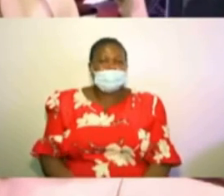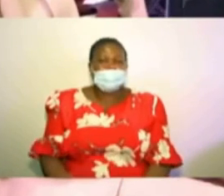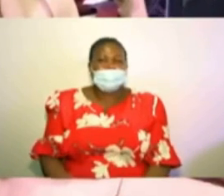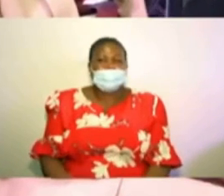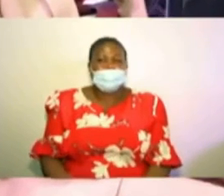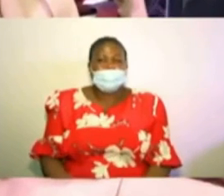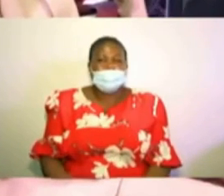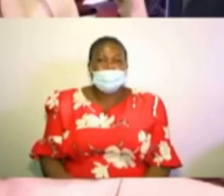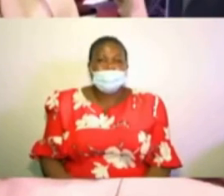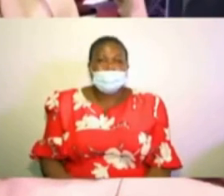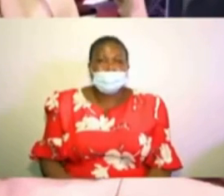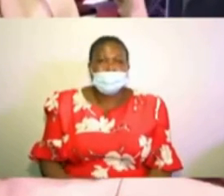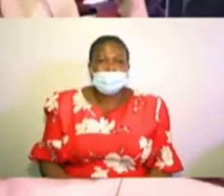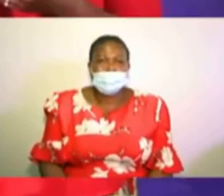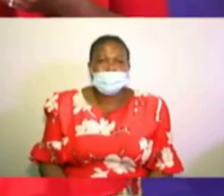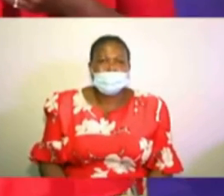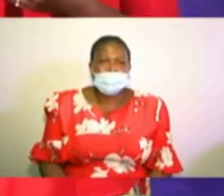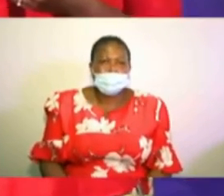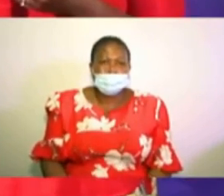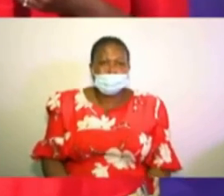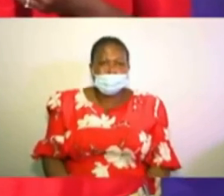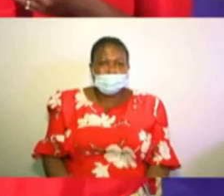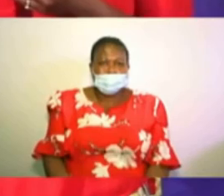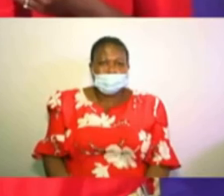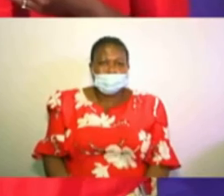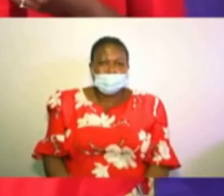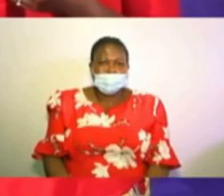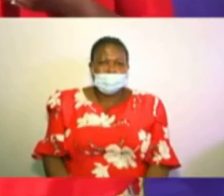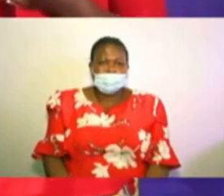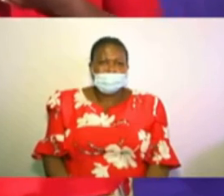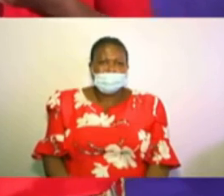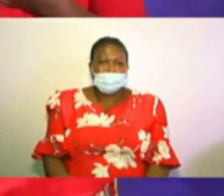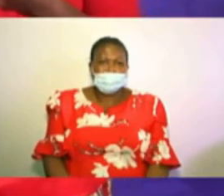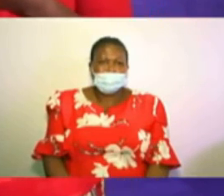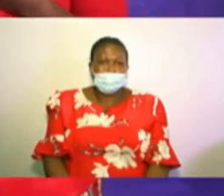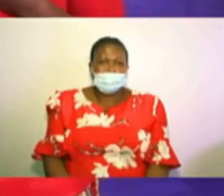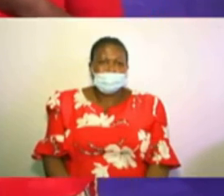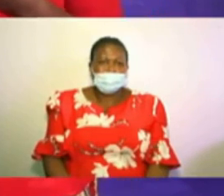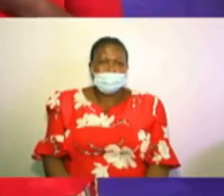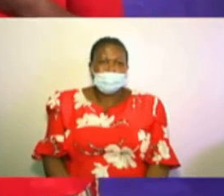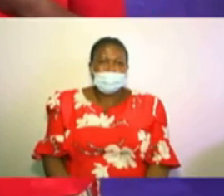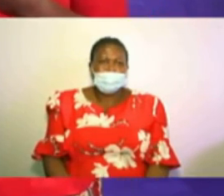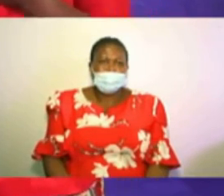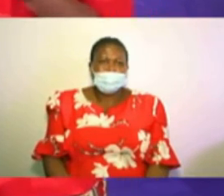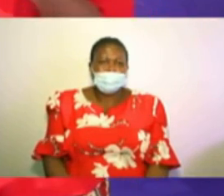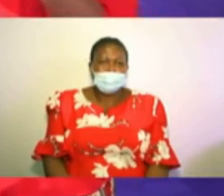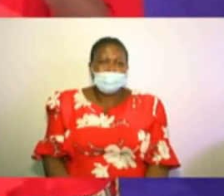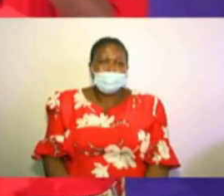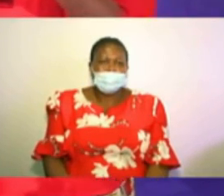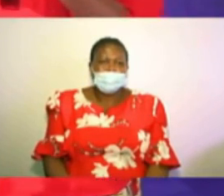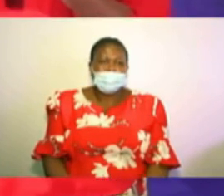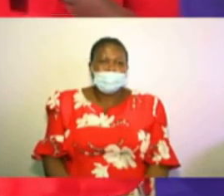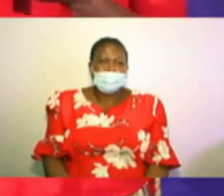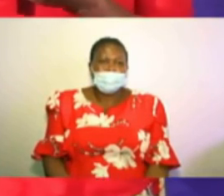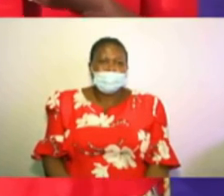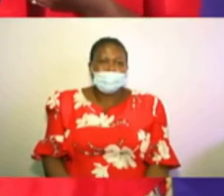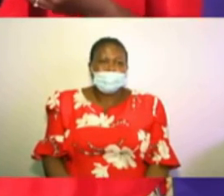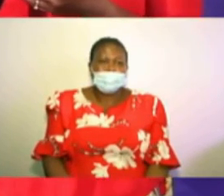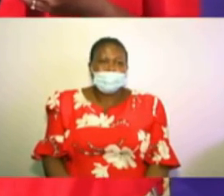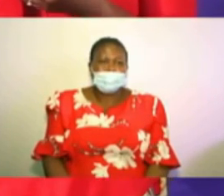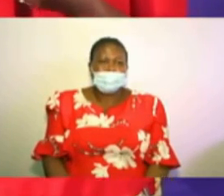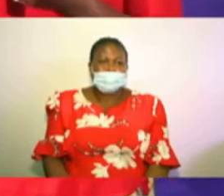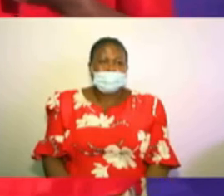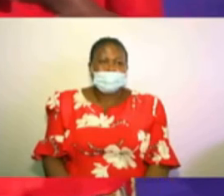ni par la puissance ni par la force, mais c'est par mon esprit, dit l'Éternel des armées. Qui es-tu, grande